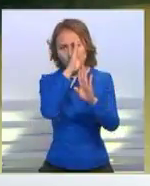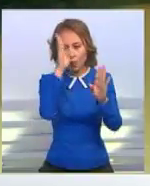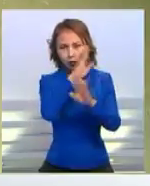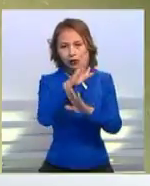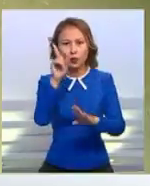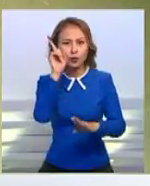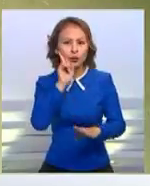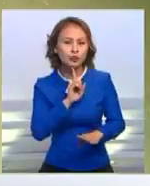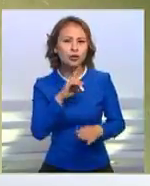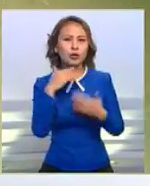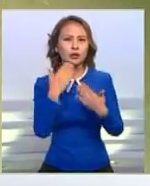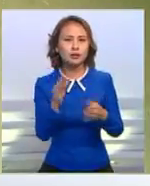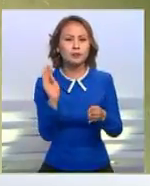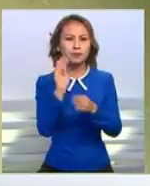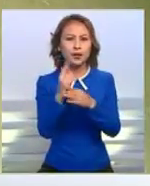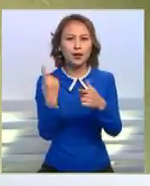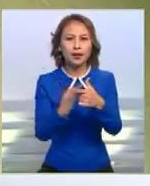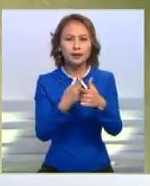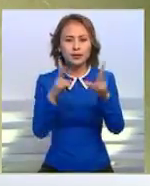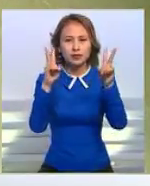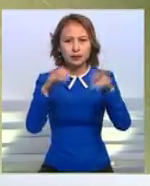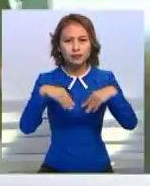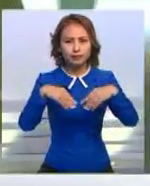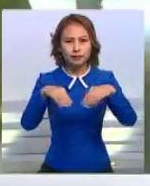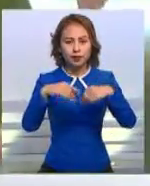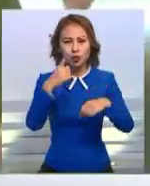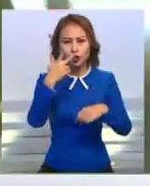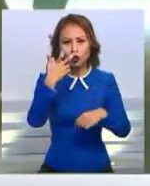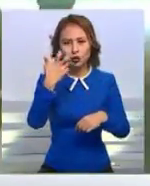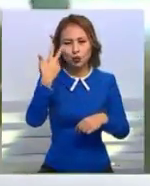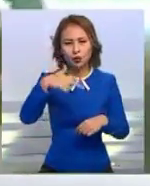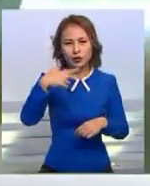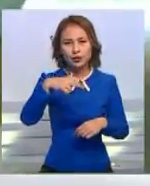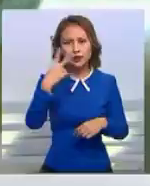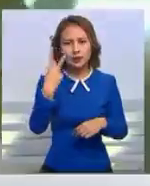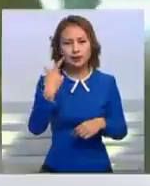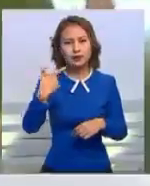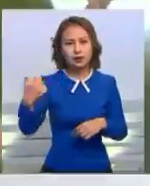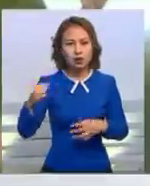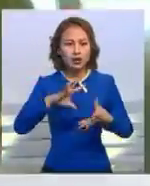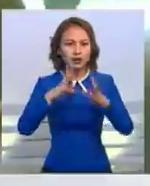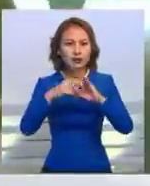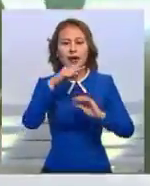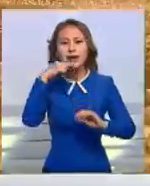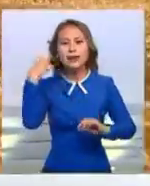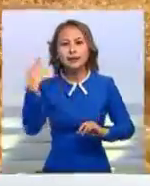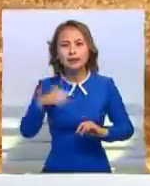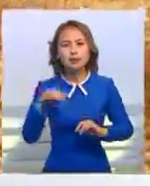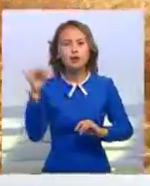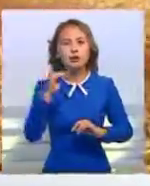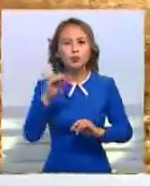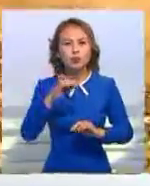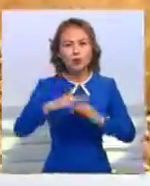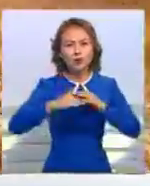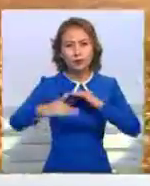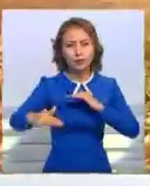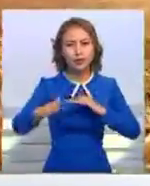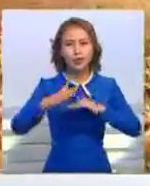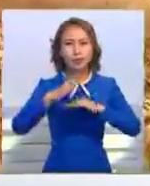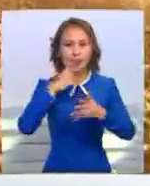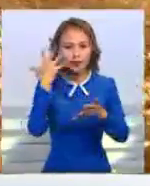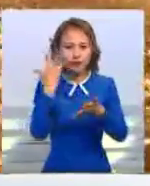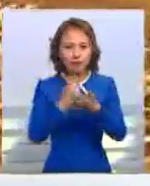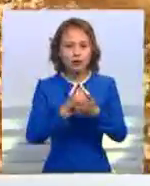қолайлы Ақмай ауылында биыл аталған дақыл 330 гектарға себілді. Ресейдікмен бірге отандық сұрыптарды да аудандастырған